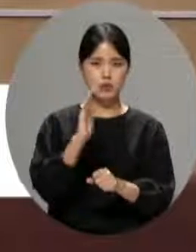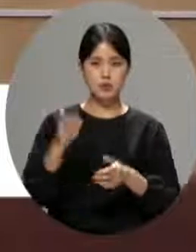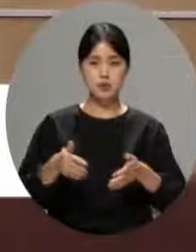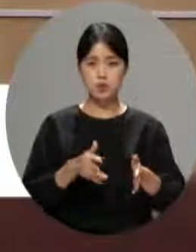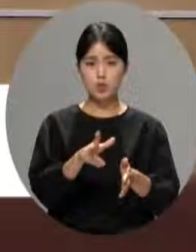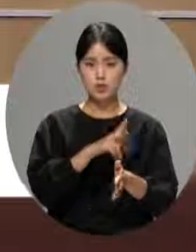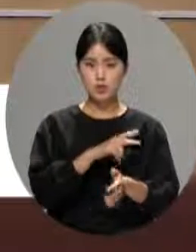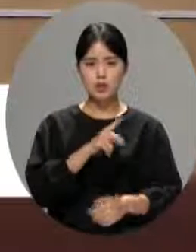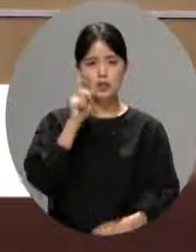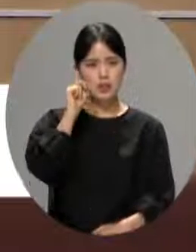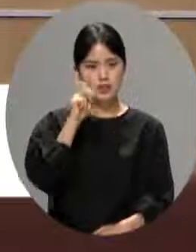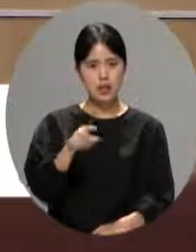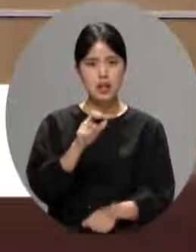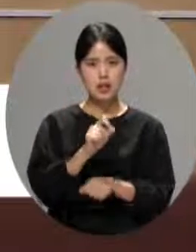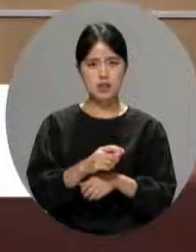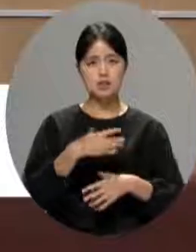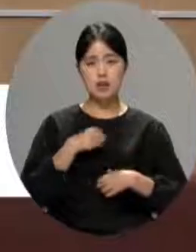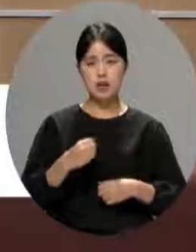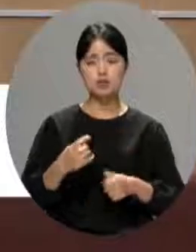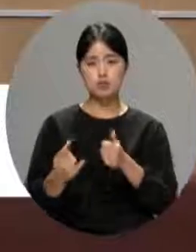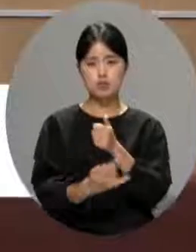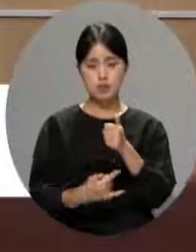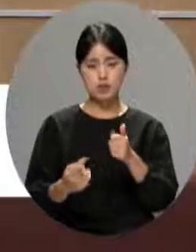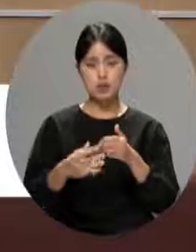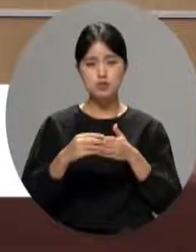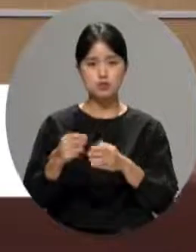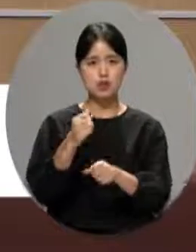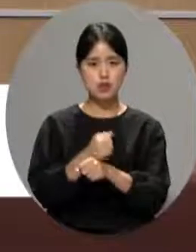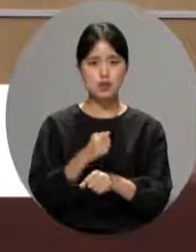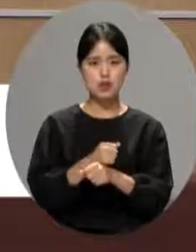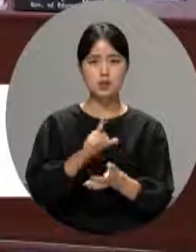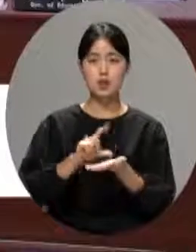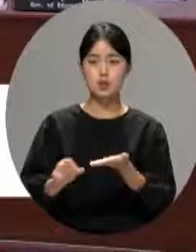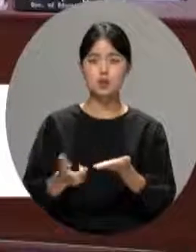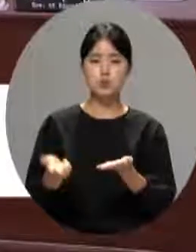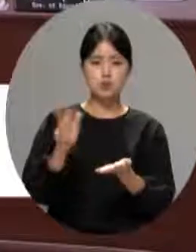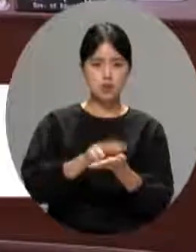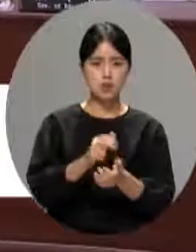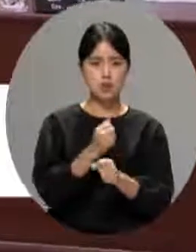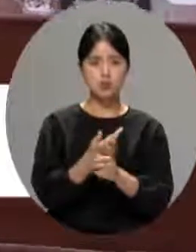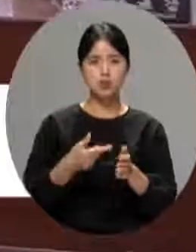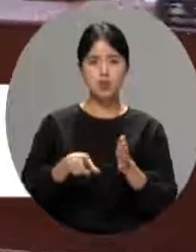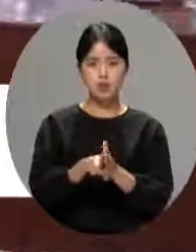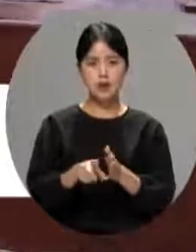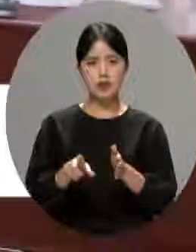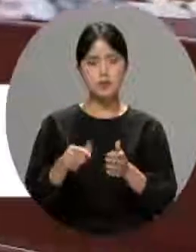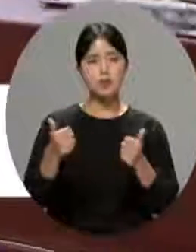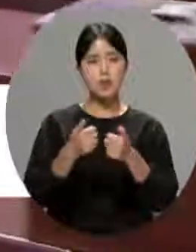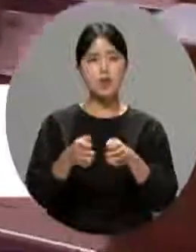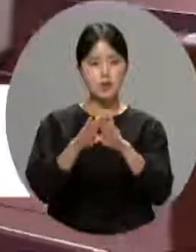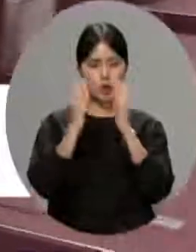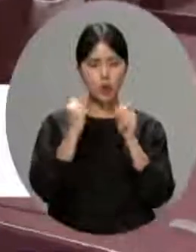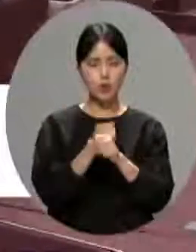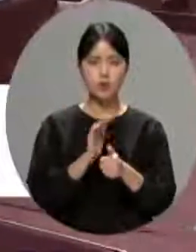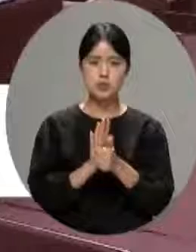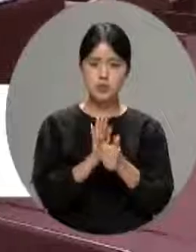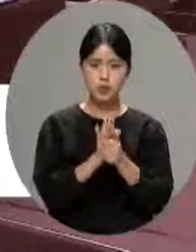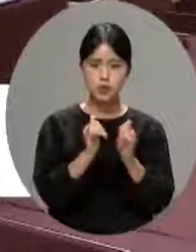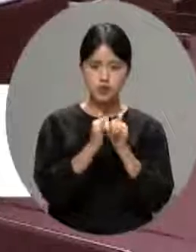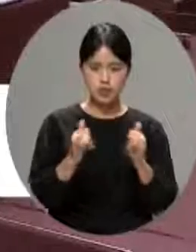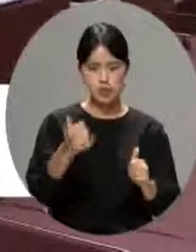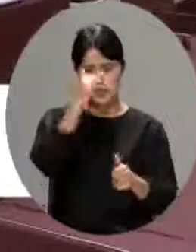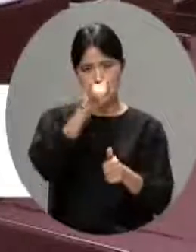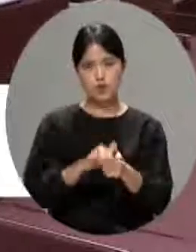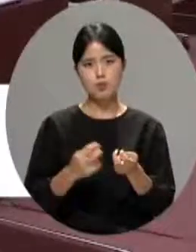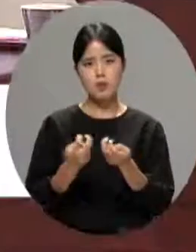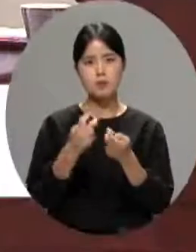내일 행장이 주관으로 민주화운동 관련 조례 제정을 위한 공청회를 열고 지원 대상과 예후 방식 등에 대해